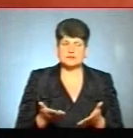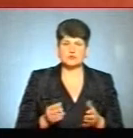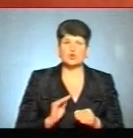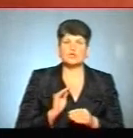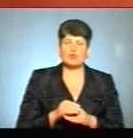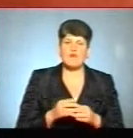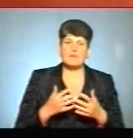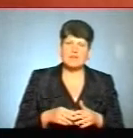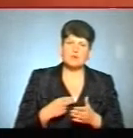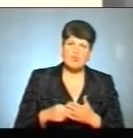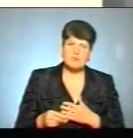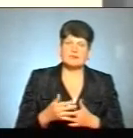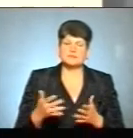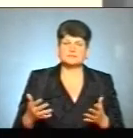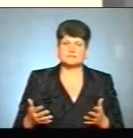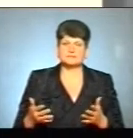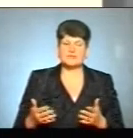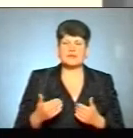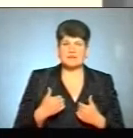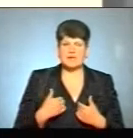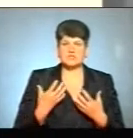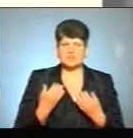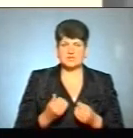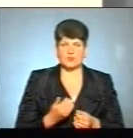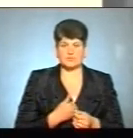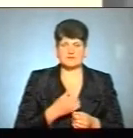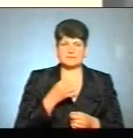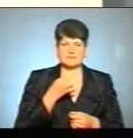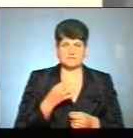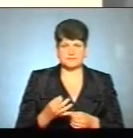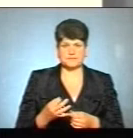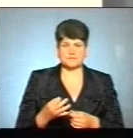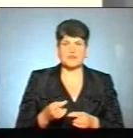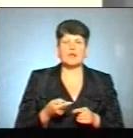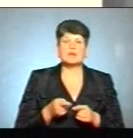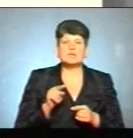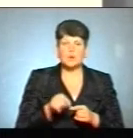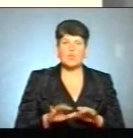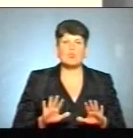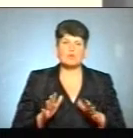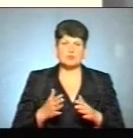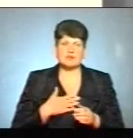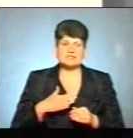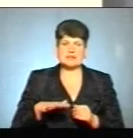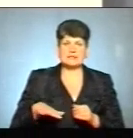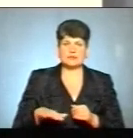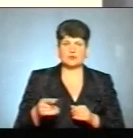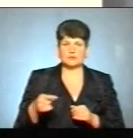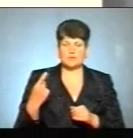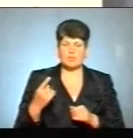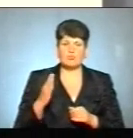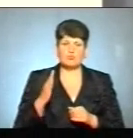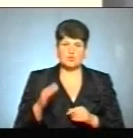додаткове обладнання закупили і таке інше? Дивіться, я ще хотів би такий анонсувати таку подію. У нас на території Тернопільщини